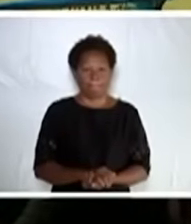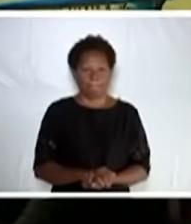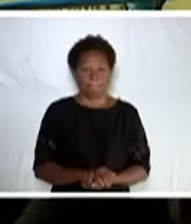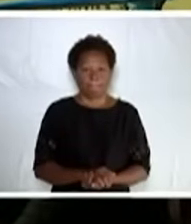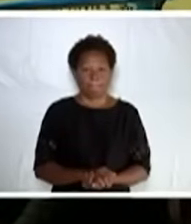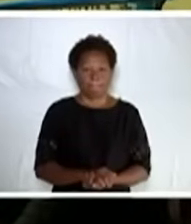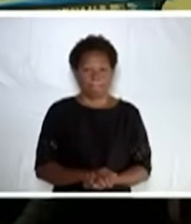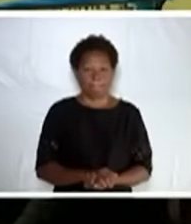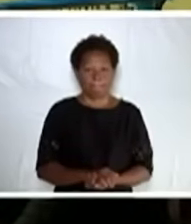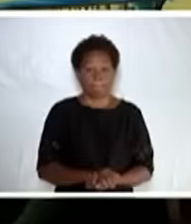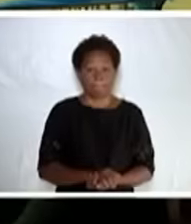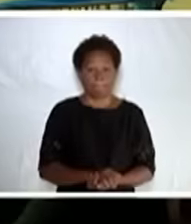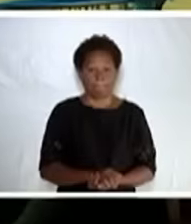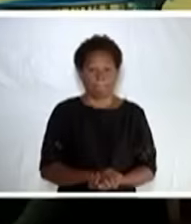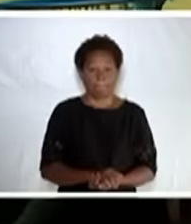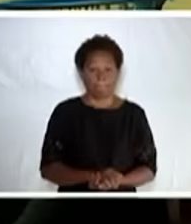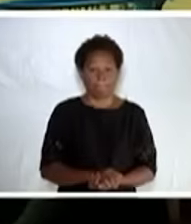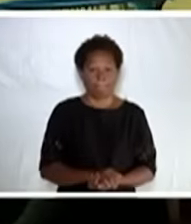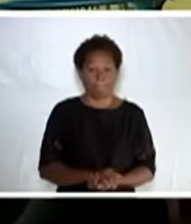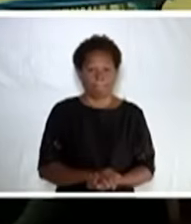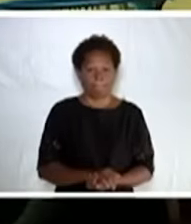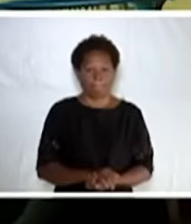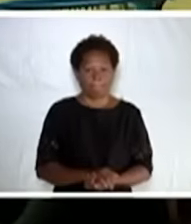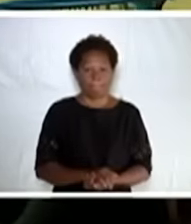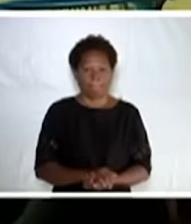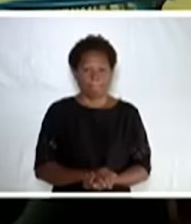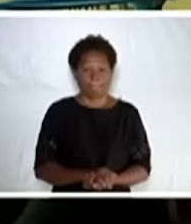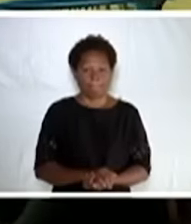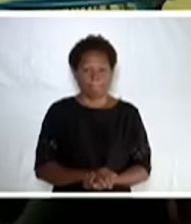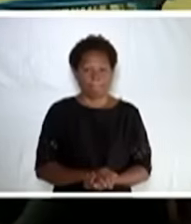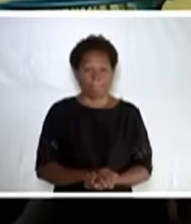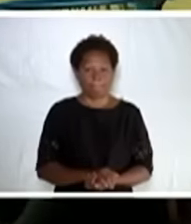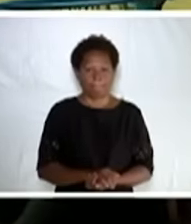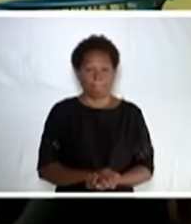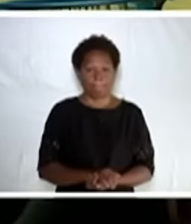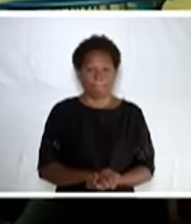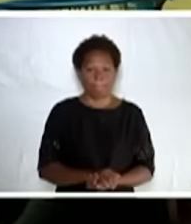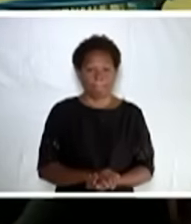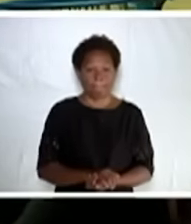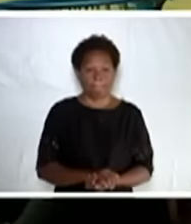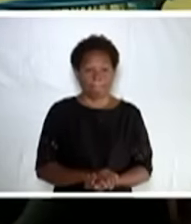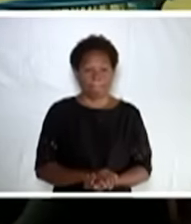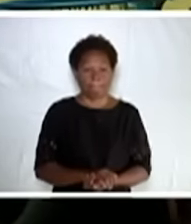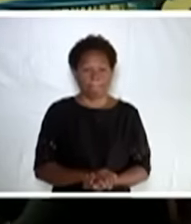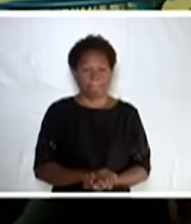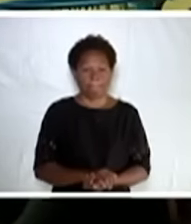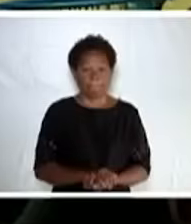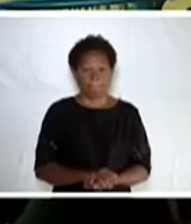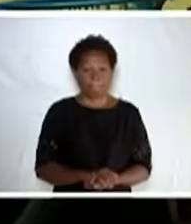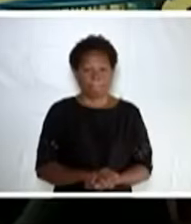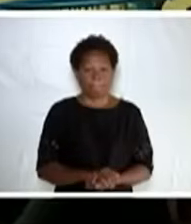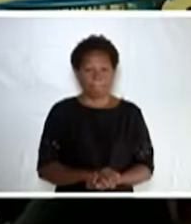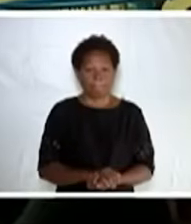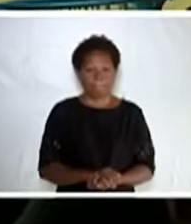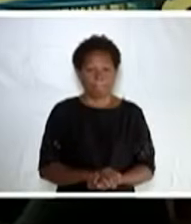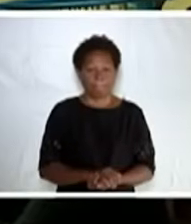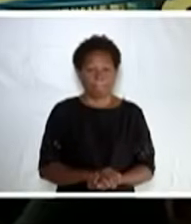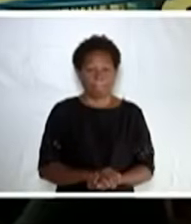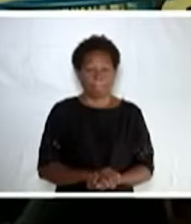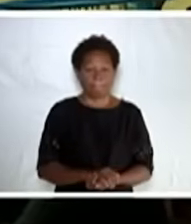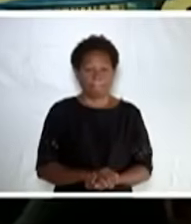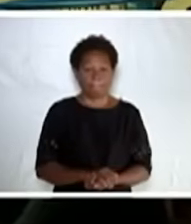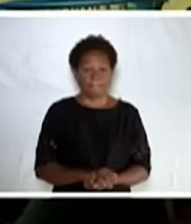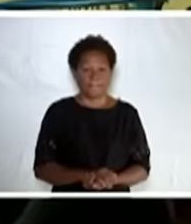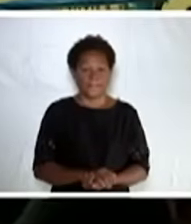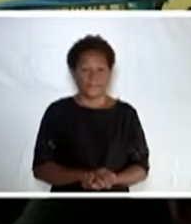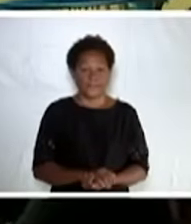हैं या फिजी में जहाँ भी हैं, आपका पुनः स्वागत है। एल्बर्ट पार्क वो ऐतिहासिक पार्क जहाँ पर आज़ादी का परवाना दिया गया था फिजी की सरकार